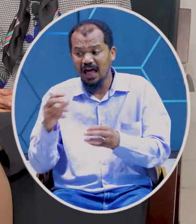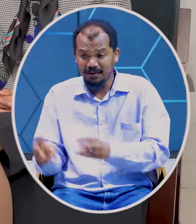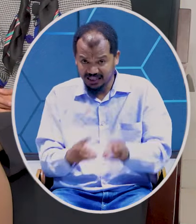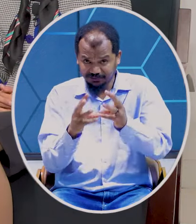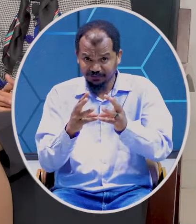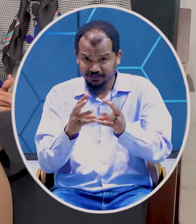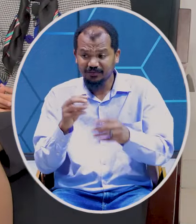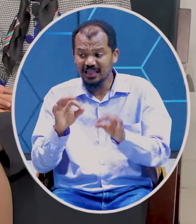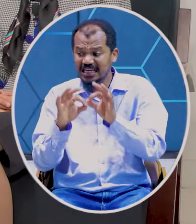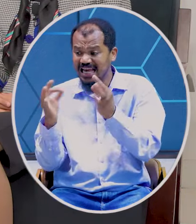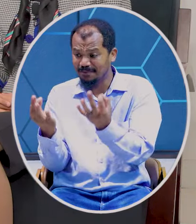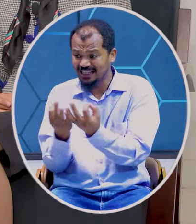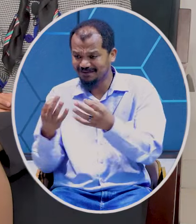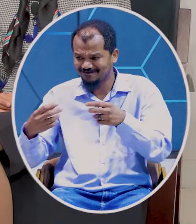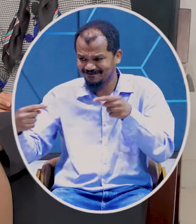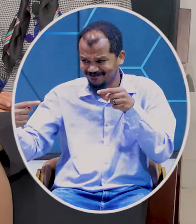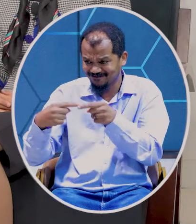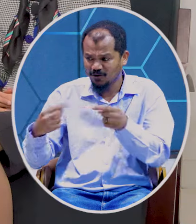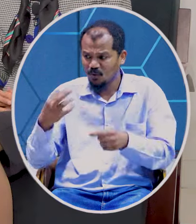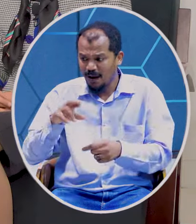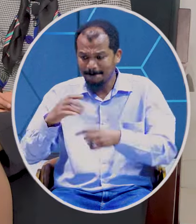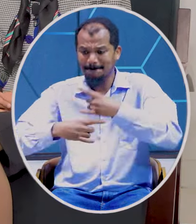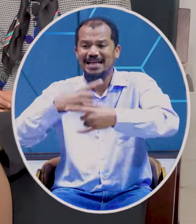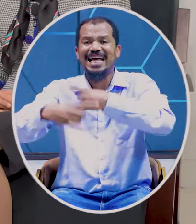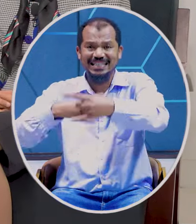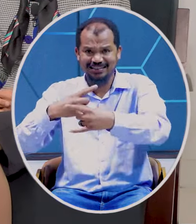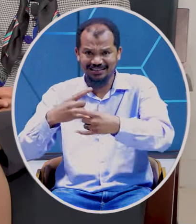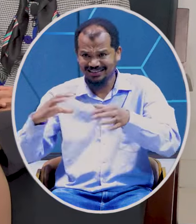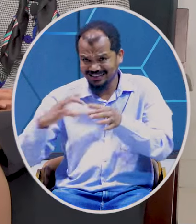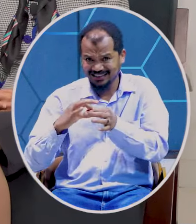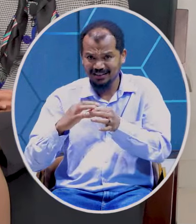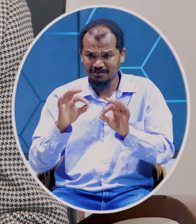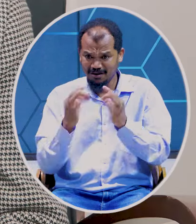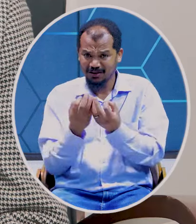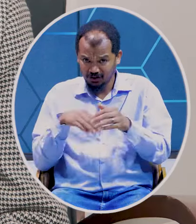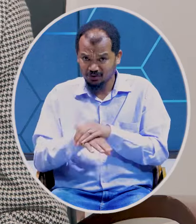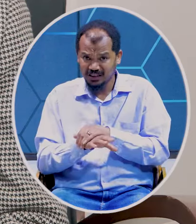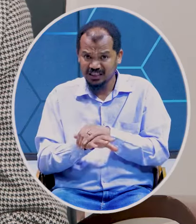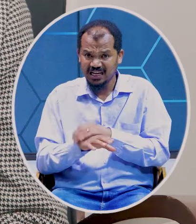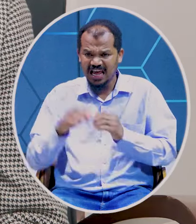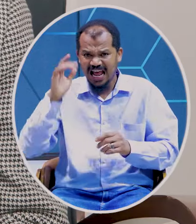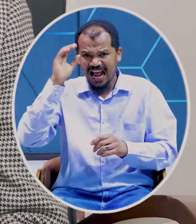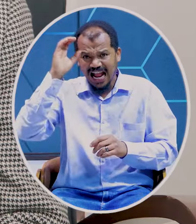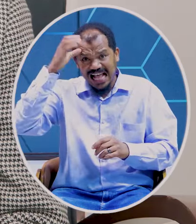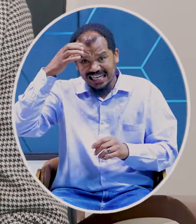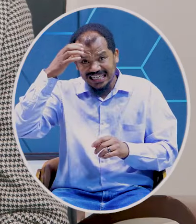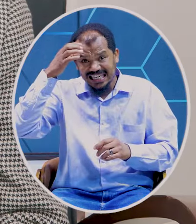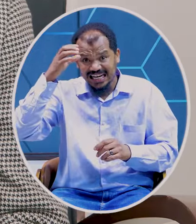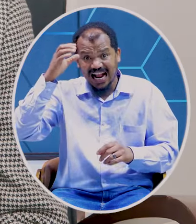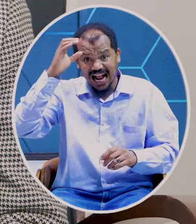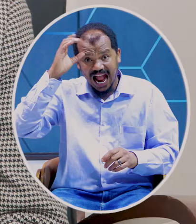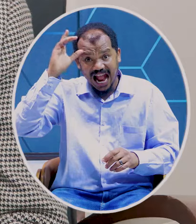በሌላ መልኩ ደግሞ ከቤተሰብ ትስስር ጋር ወይም በዘር ሐረግ ትስስር ጋር በቤተሰብ ውስጥ የካንሰር